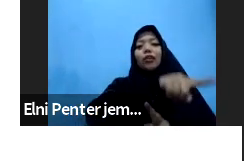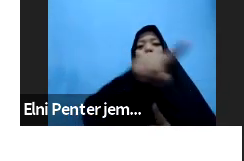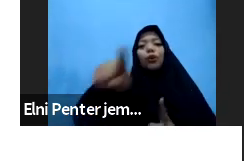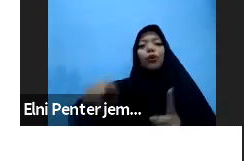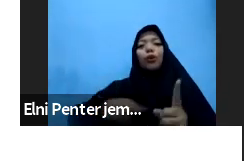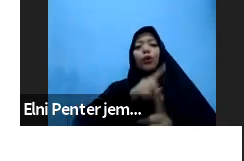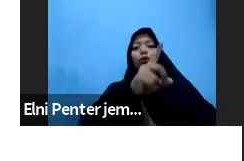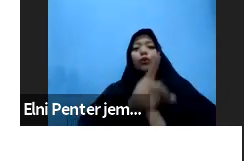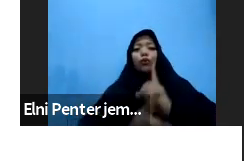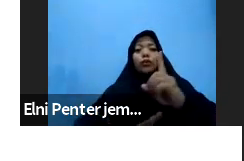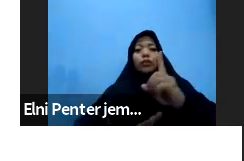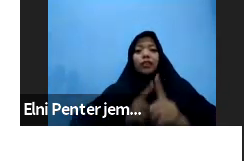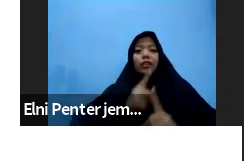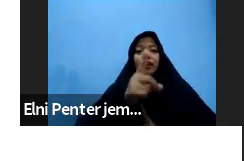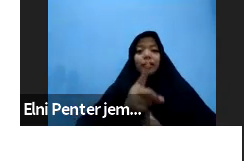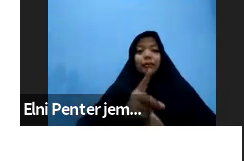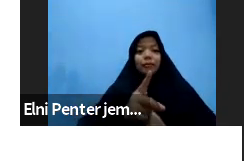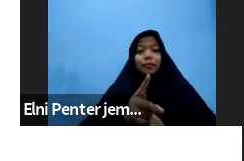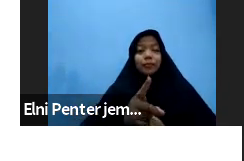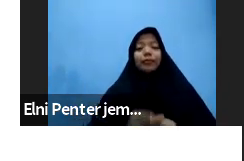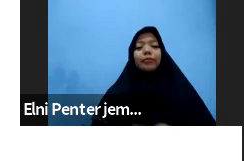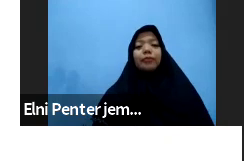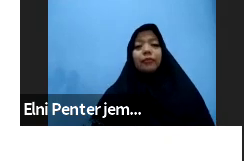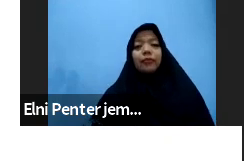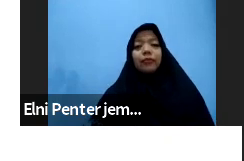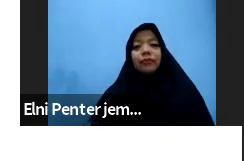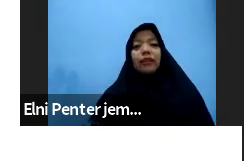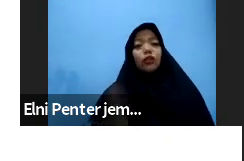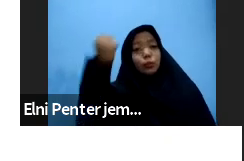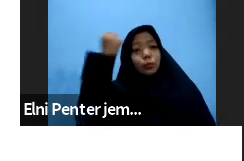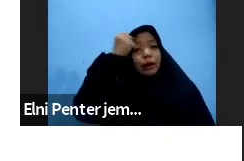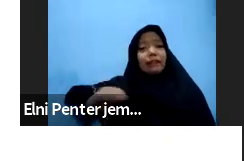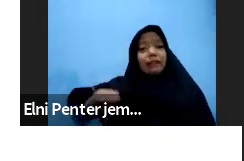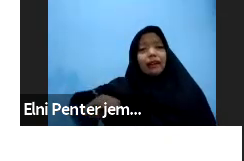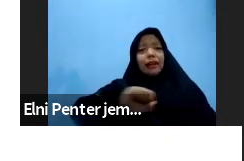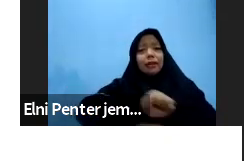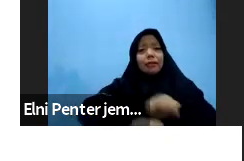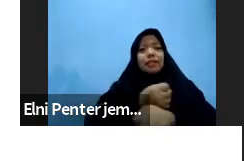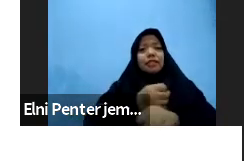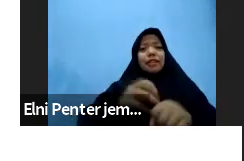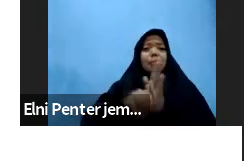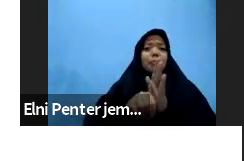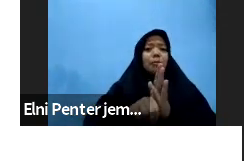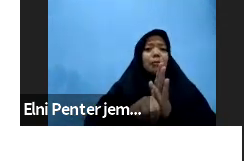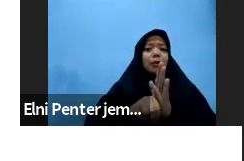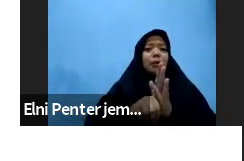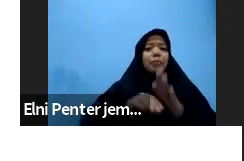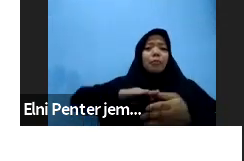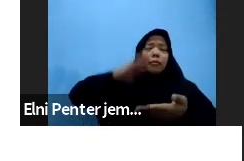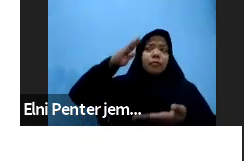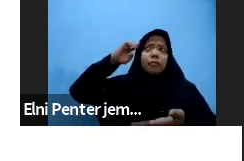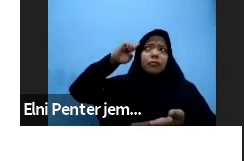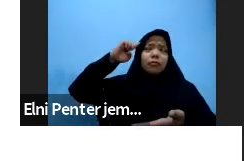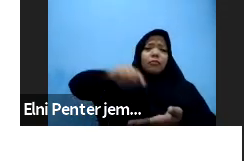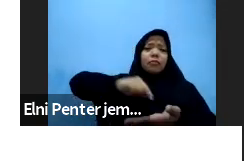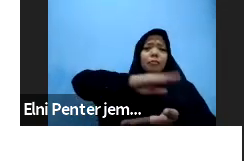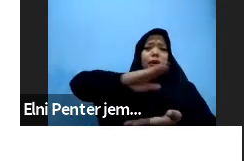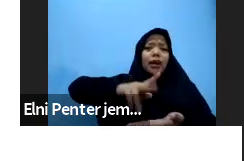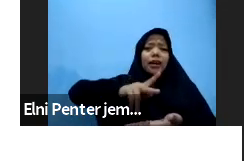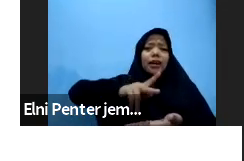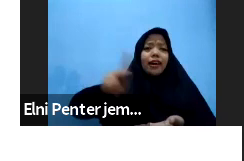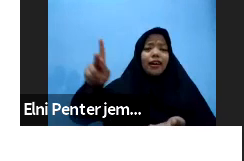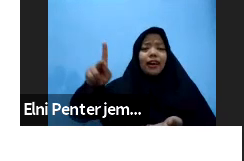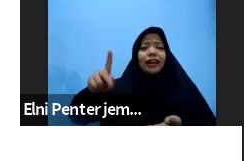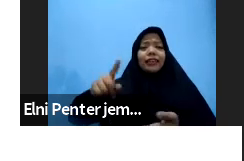jadi dengan mendengarkan dia tahu dia bisa membayangkan bahwa Oh saya sudah berkunjung ke negara ini negara ini kelebihannya